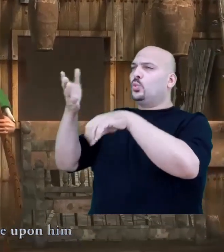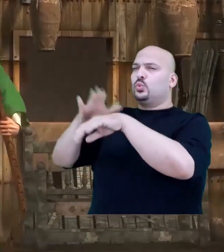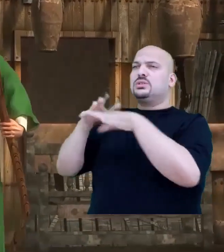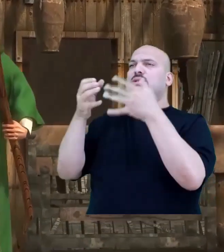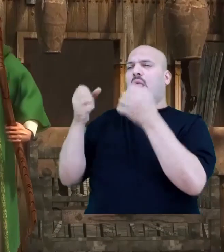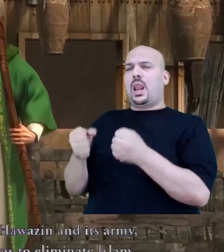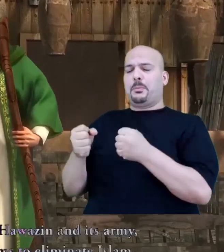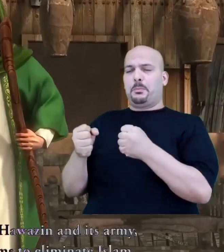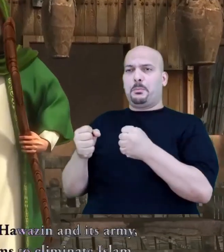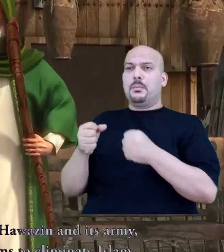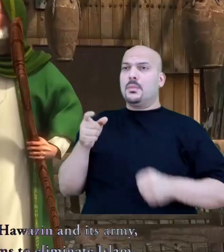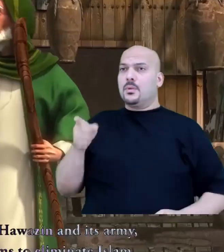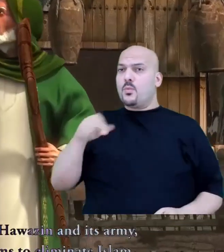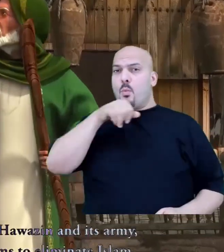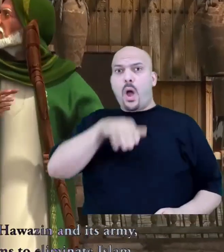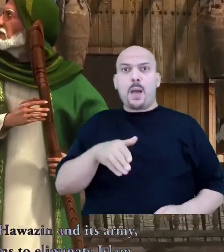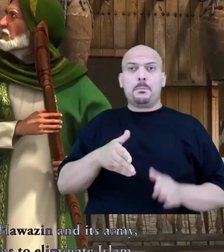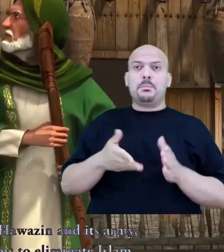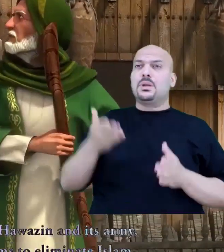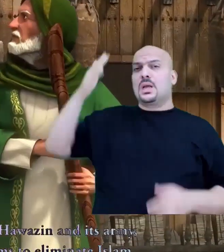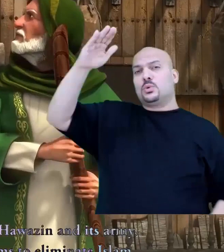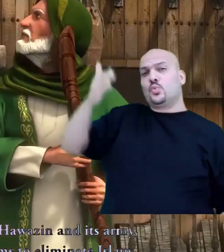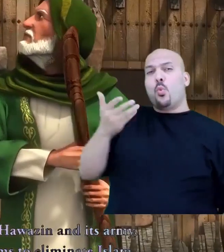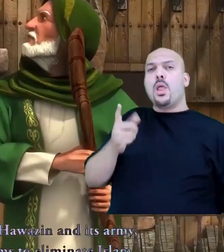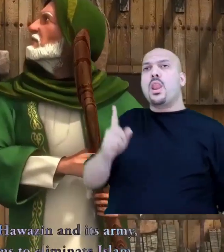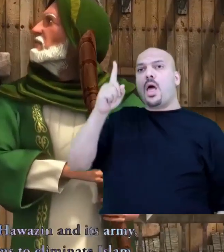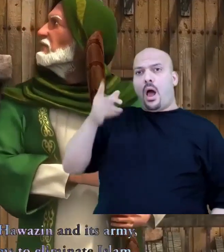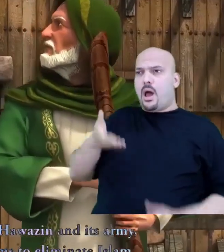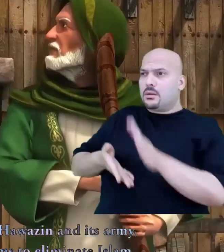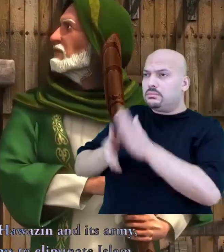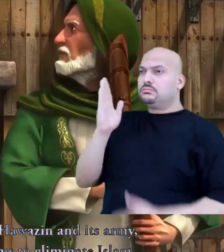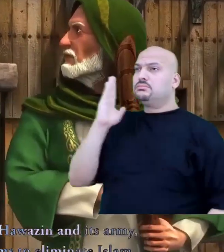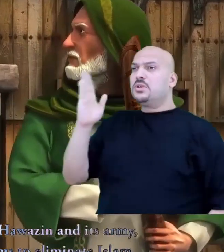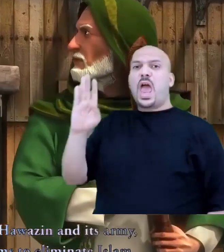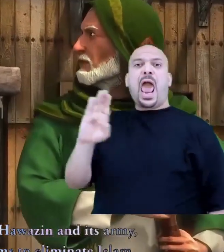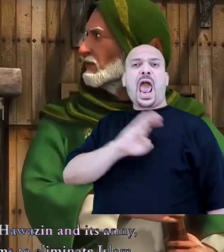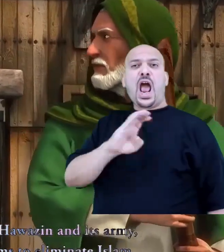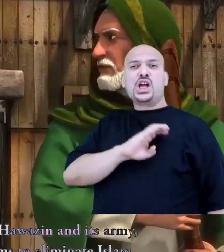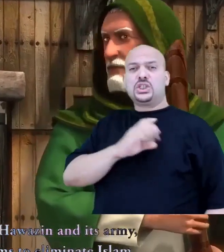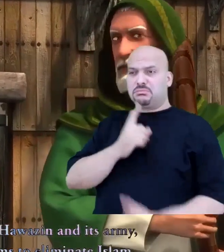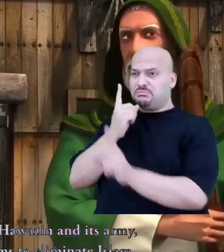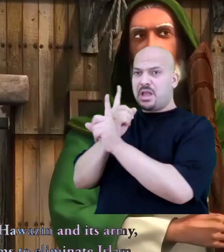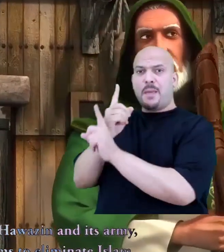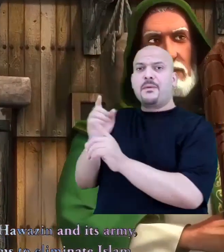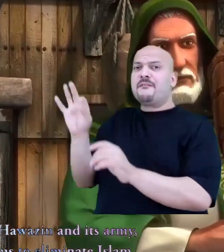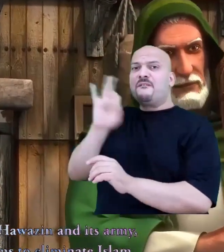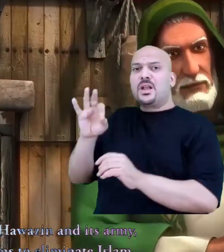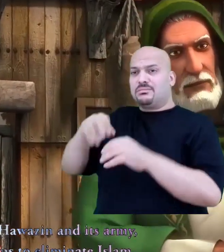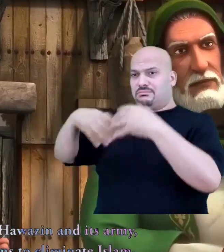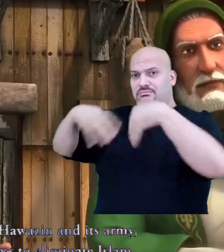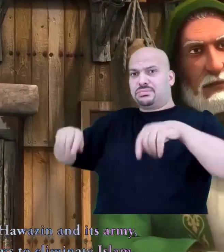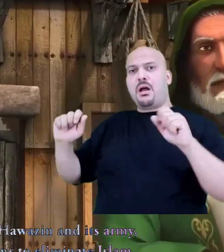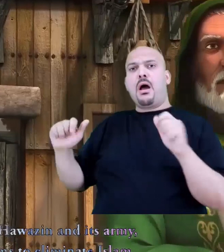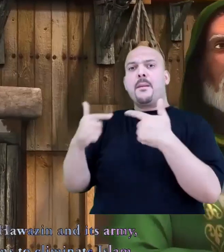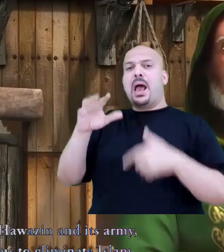وسلم. خرج رسول الله صلى الله عليه وسلم بجيشه لملاقاة هوازن